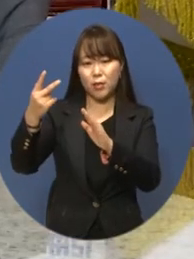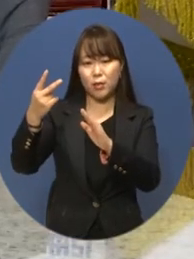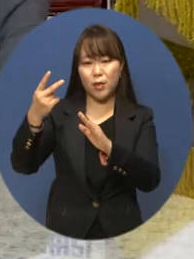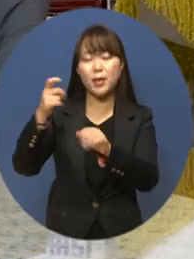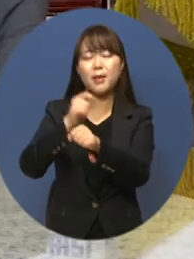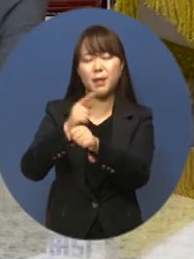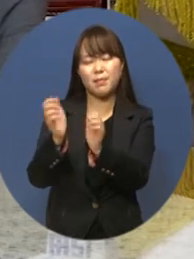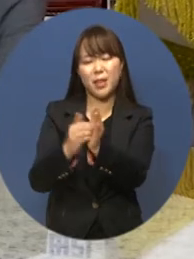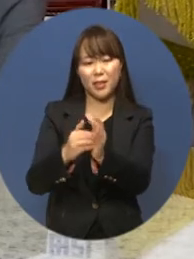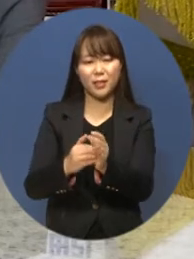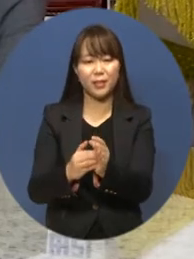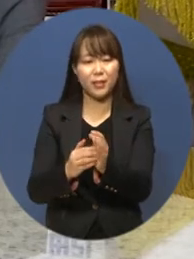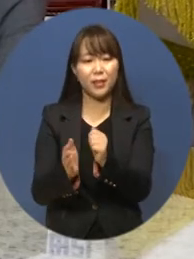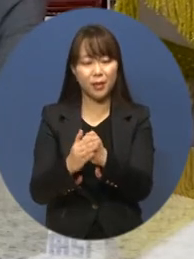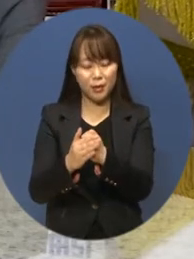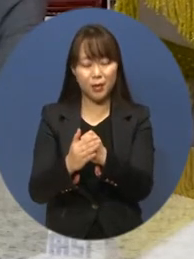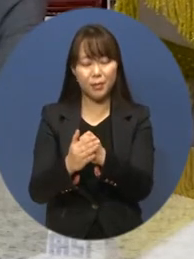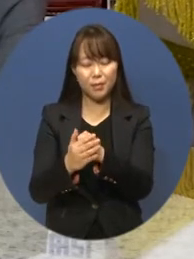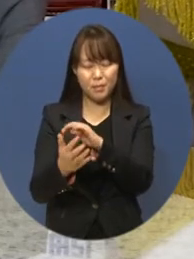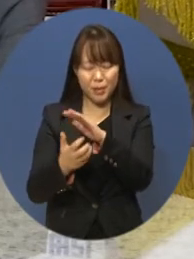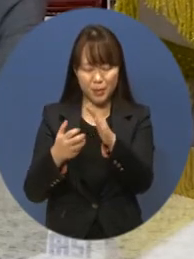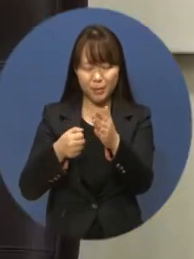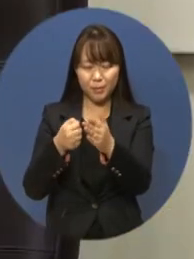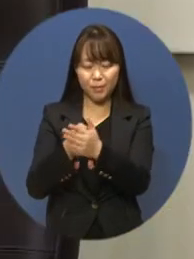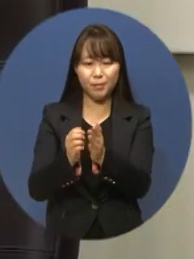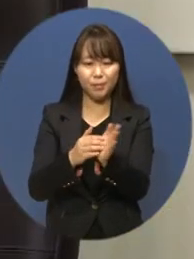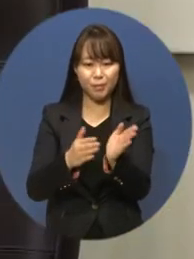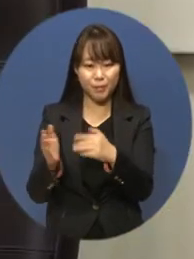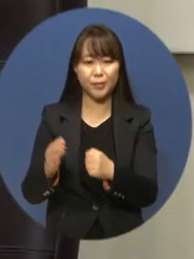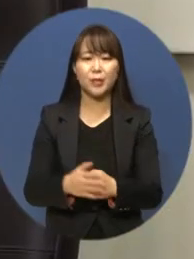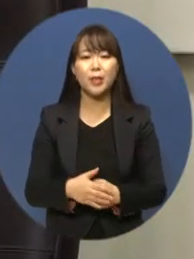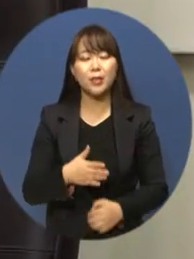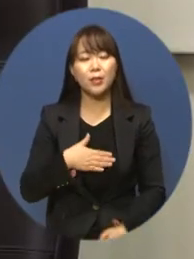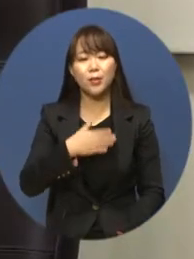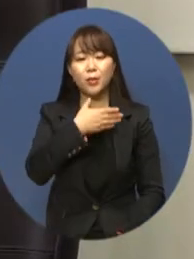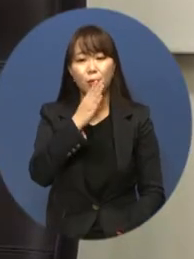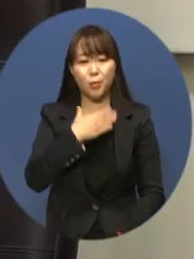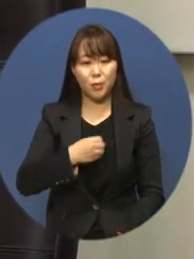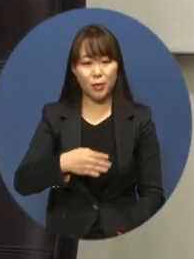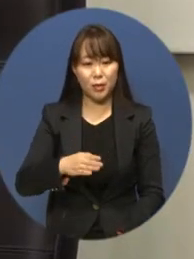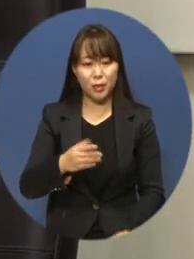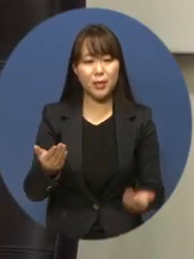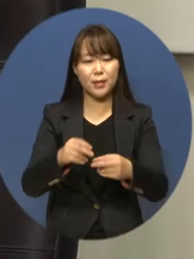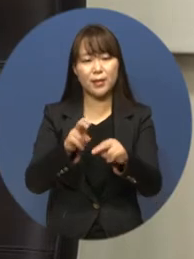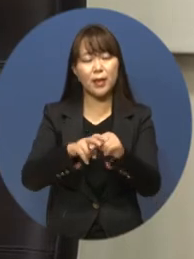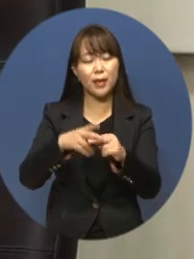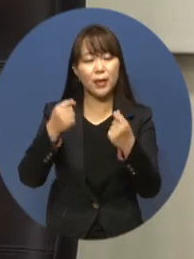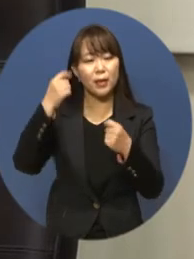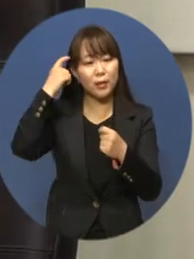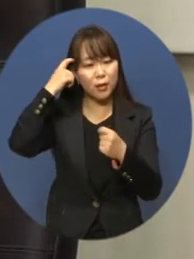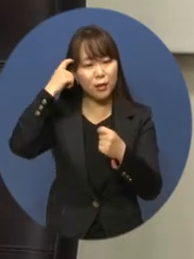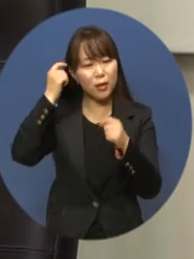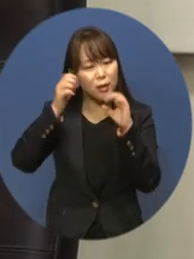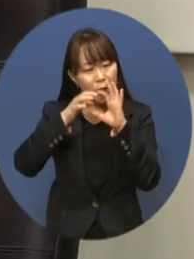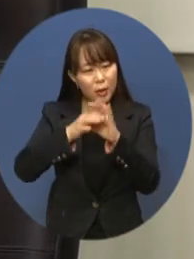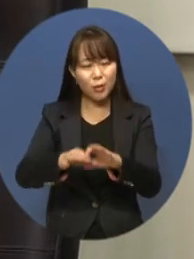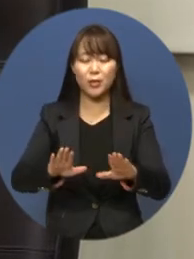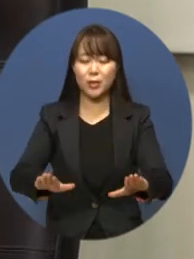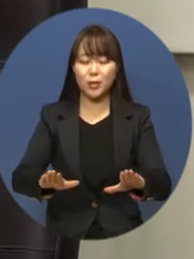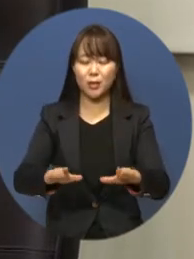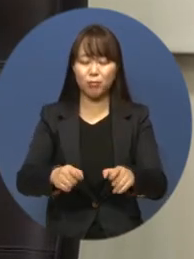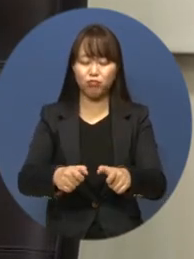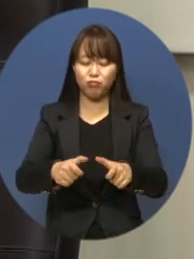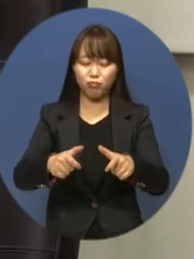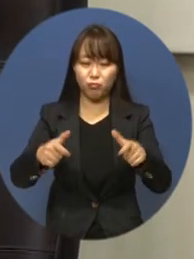됐어요. 그래서 조기 달성을 했고요. 저는 노인 복지는 일자리라고 생각하고요. 지속적으로 지금